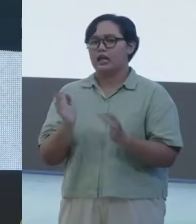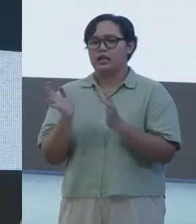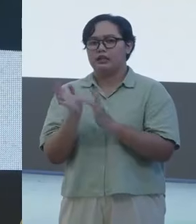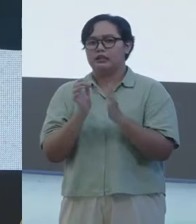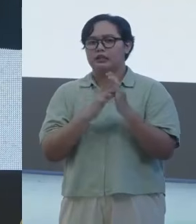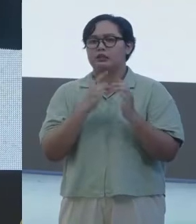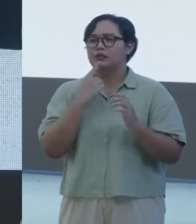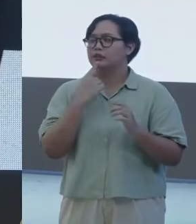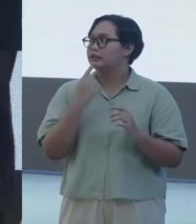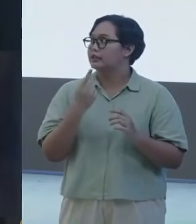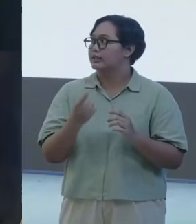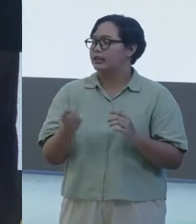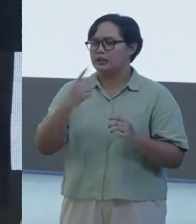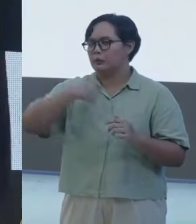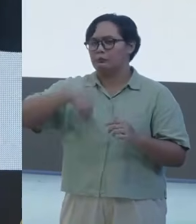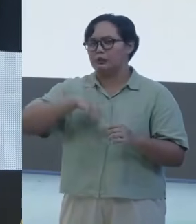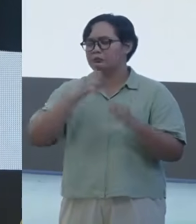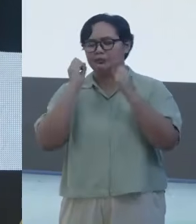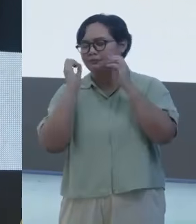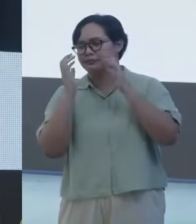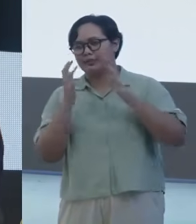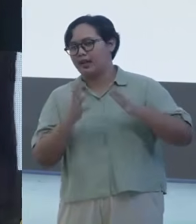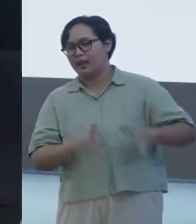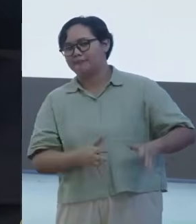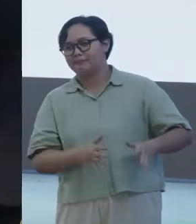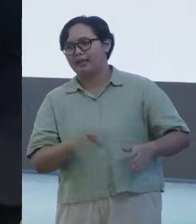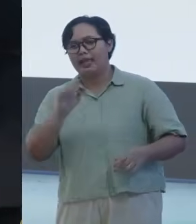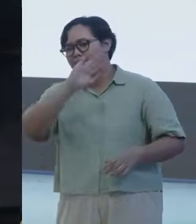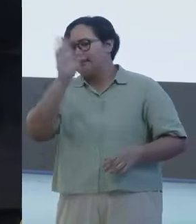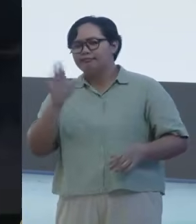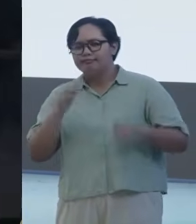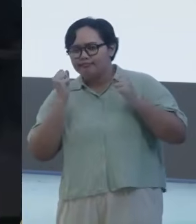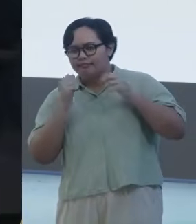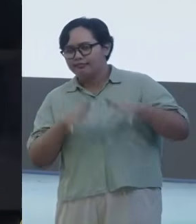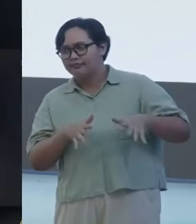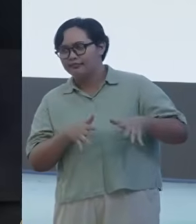my hand and nobody can pluck them out of my hand.